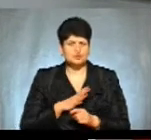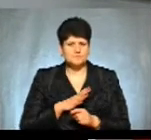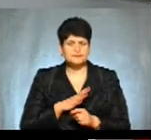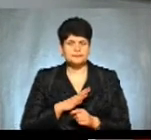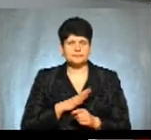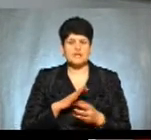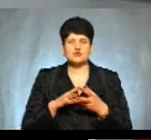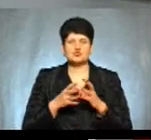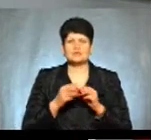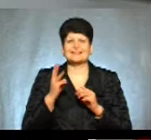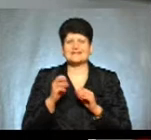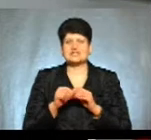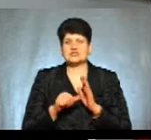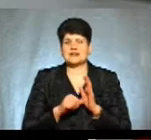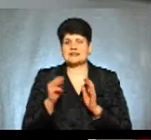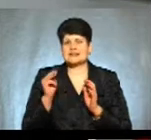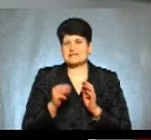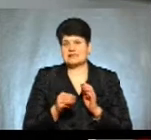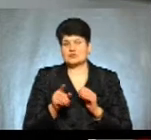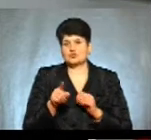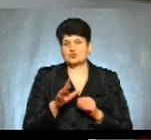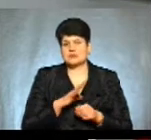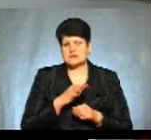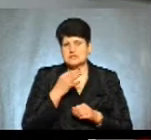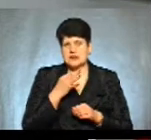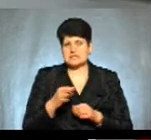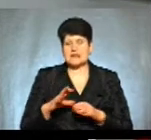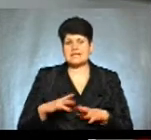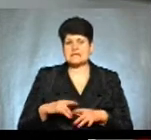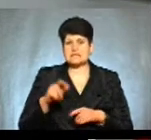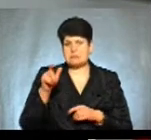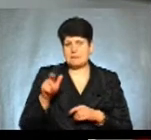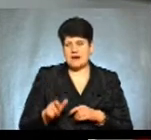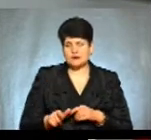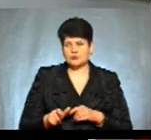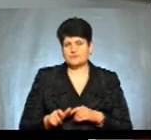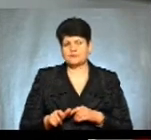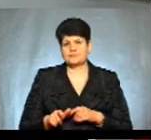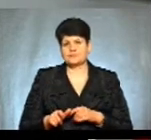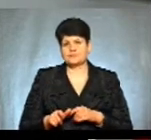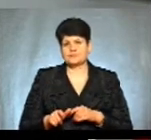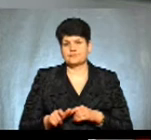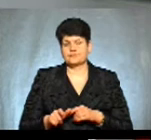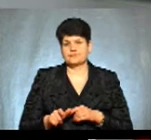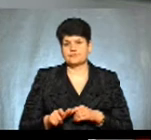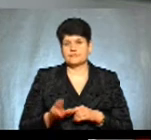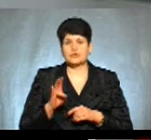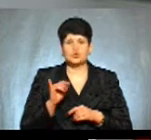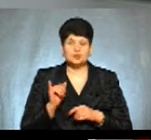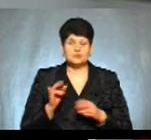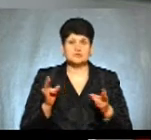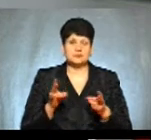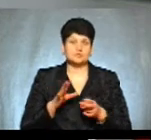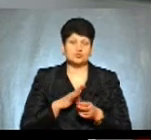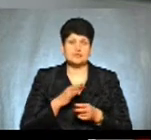І сума 316 тисяч, що названа інспектором екологічної інспекції, варто було